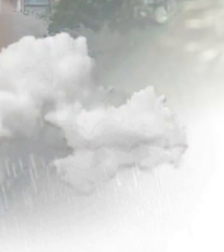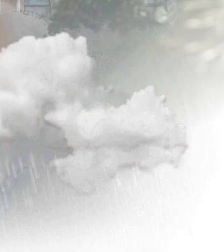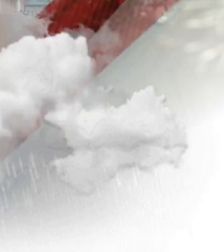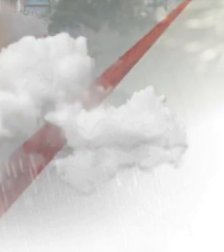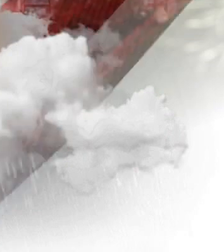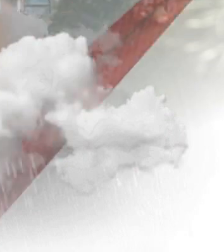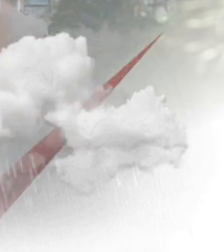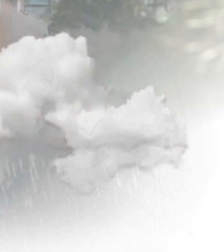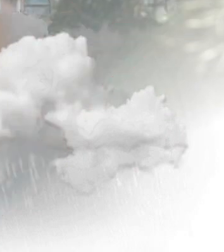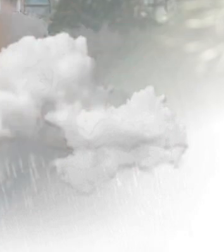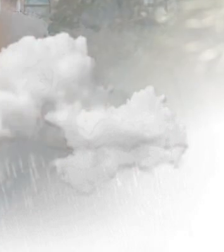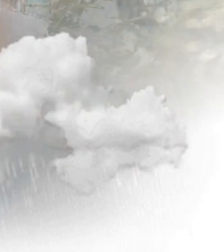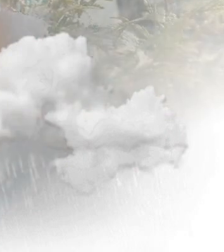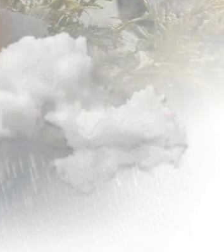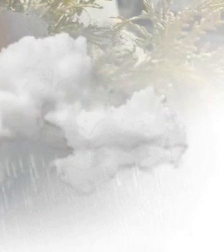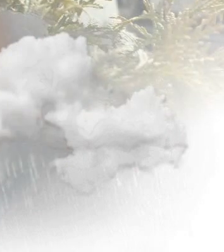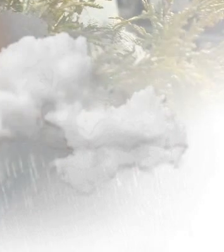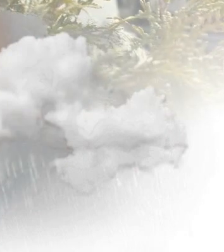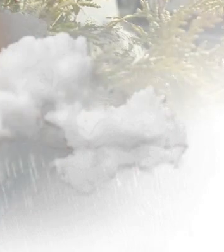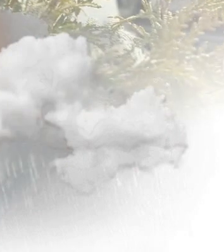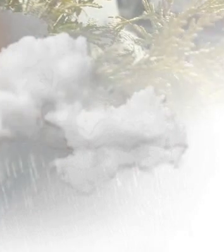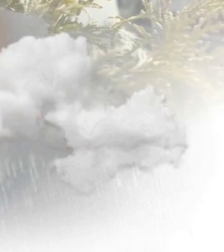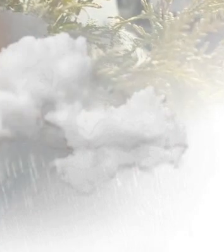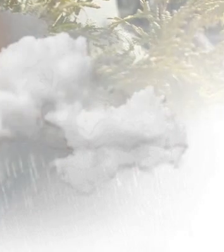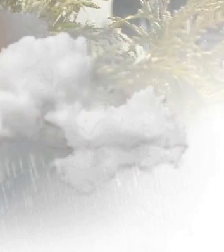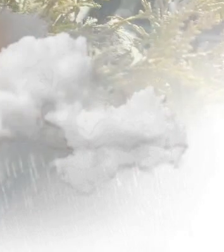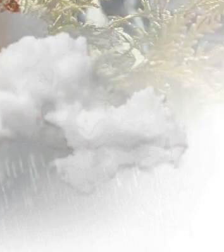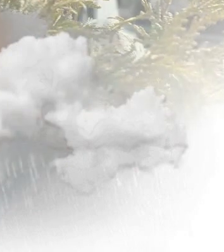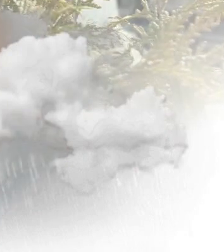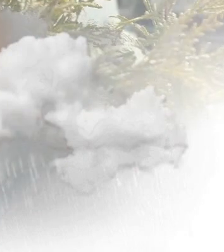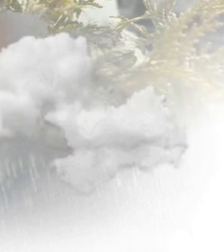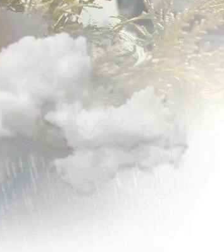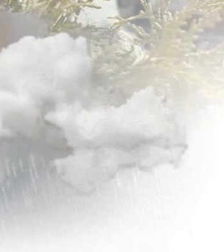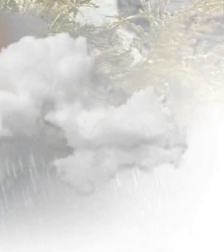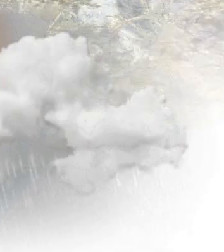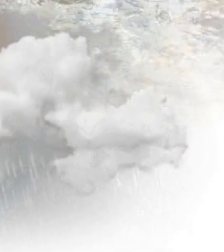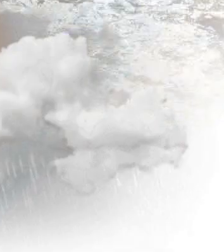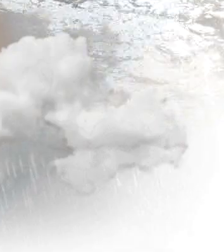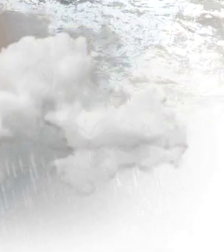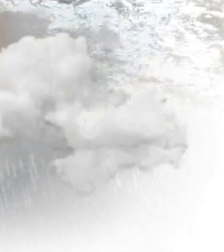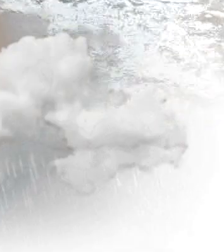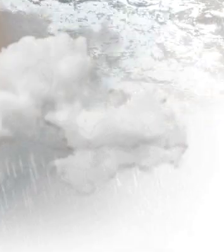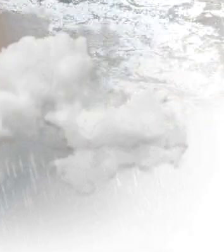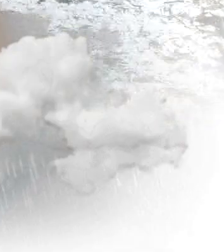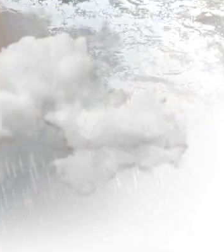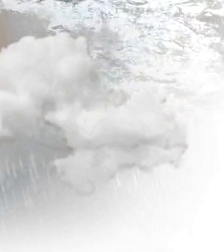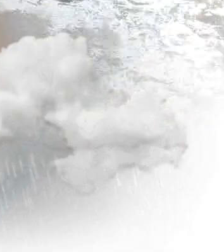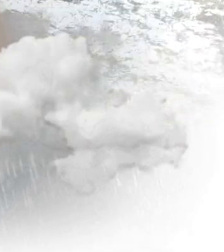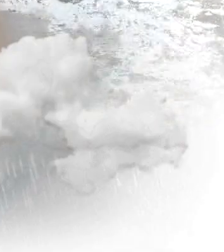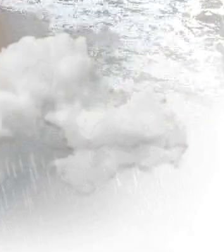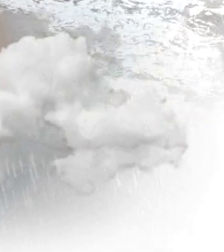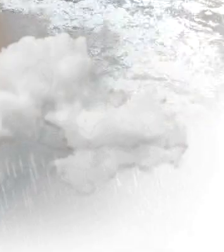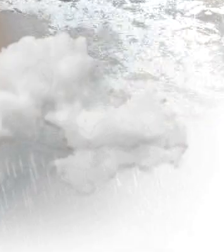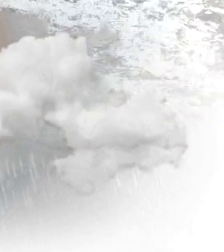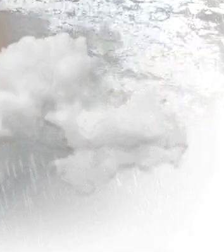Раніцай слупок тэрмометра пакажа каля 21 градуса цяпла, днём да плюс 25, а